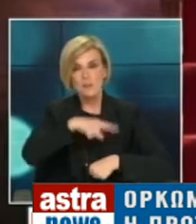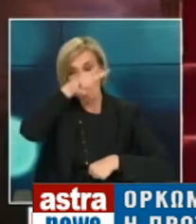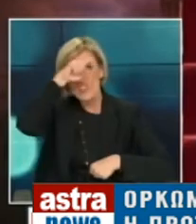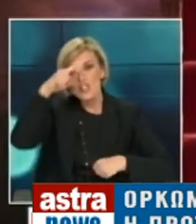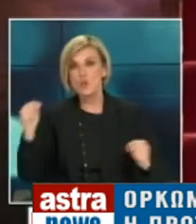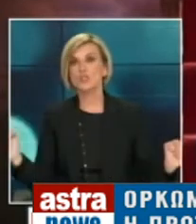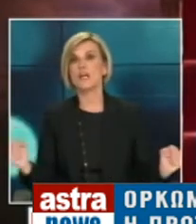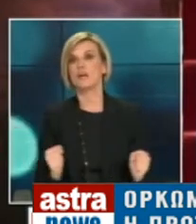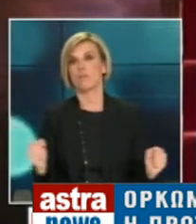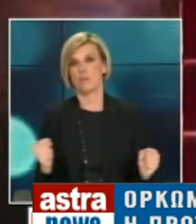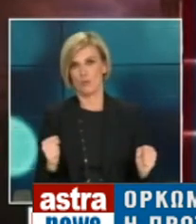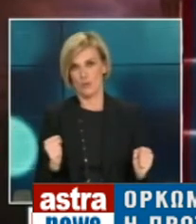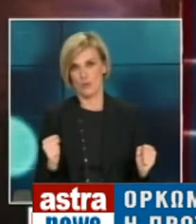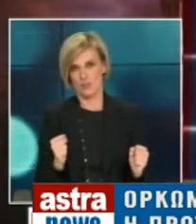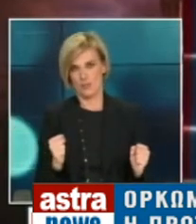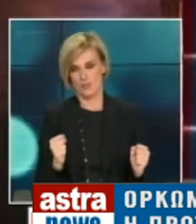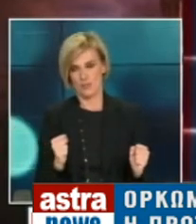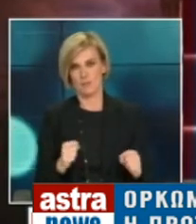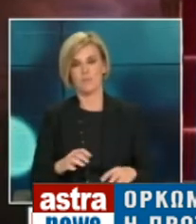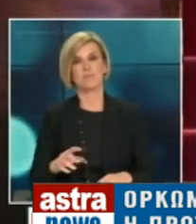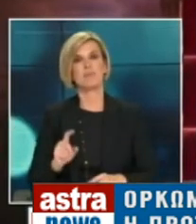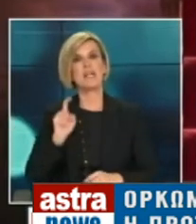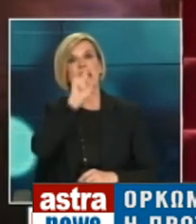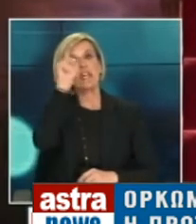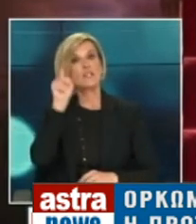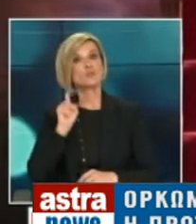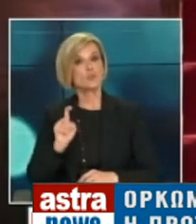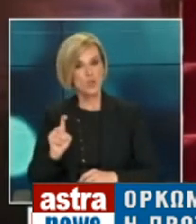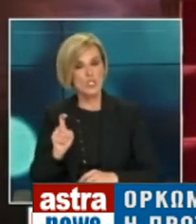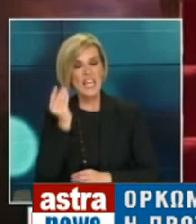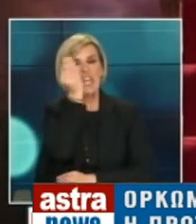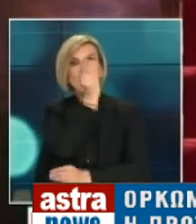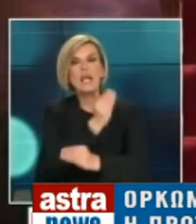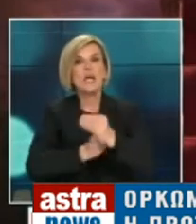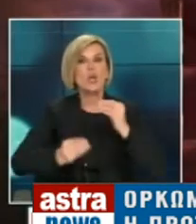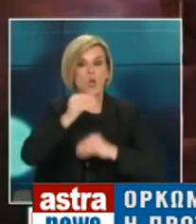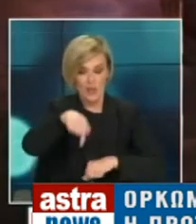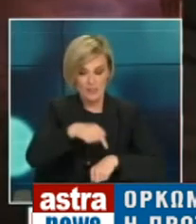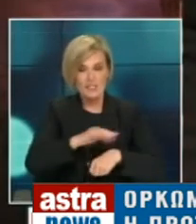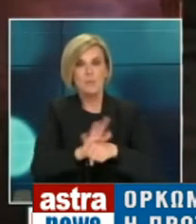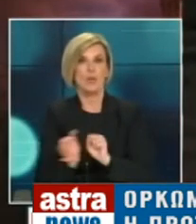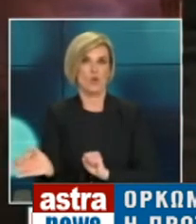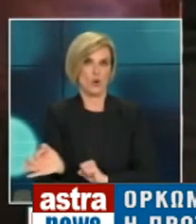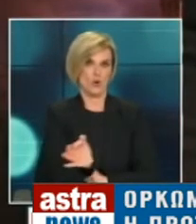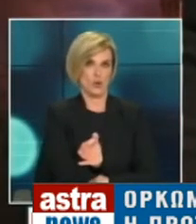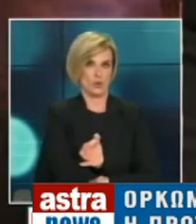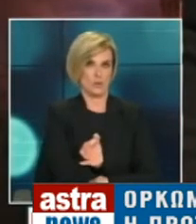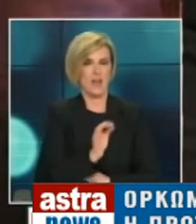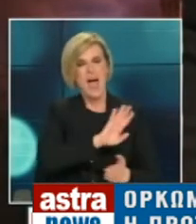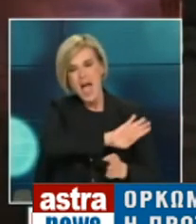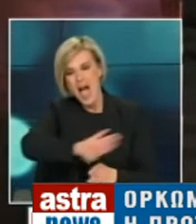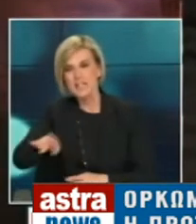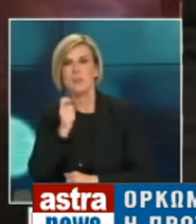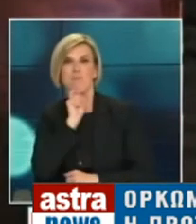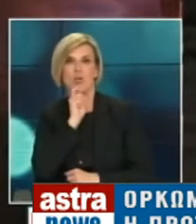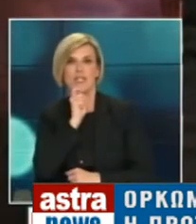χειμώνα. Ίσως να μιλήσουμε για τη χειρότερη περίοδο του ιού, αλλά πρέπει να αφήσουμε στην άκρη την πολιτική και να